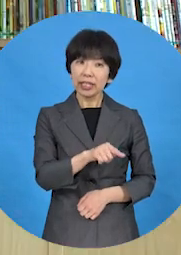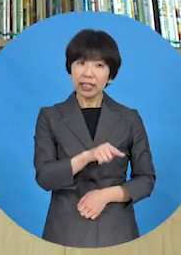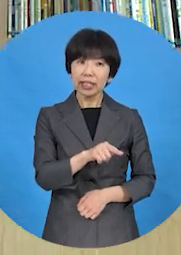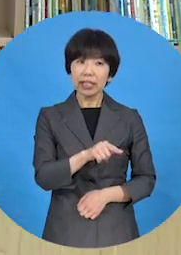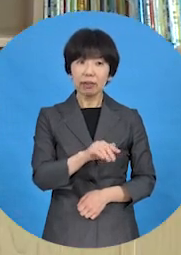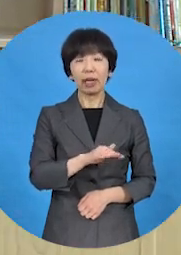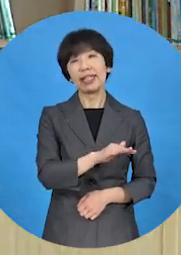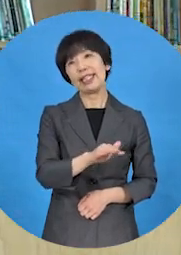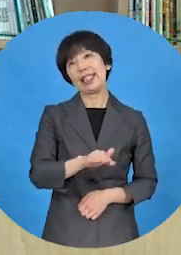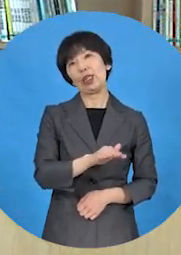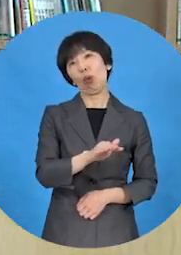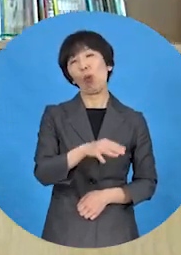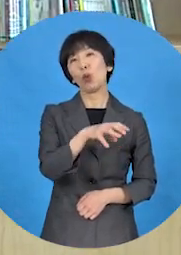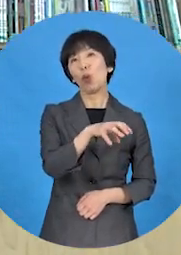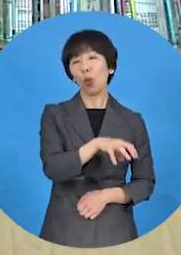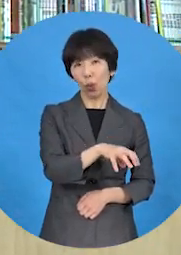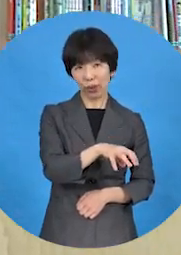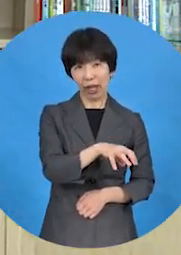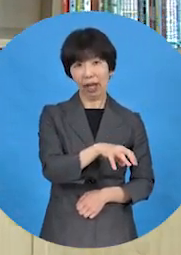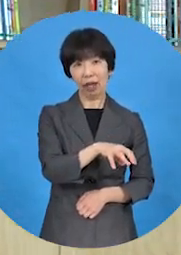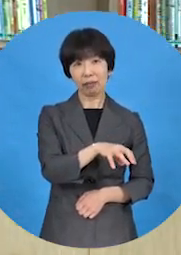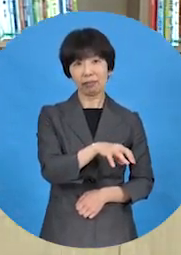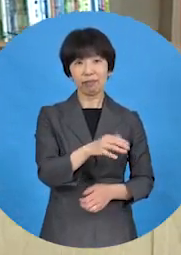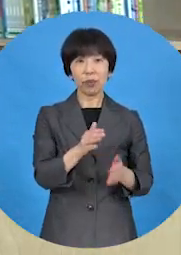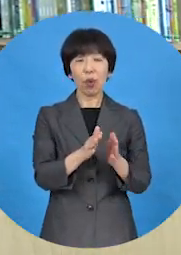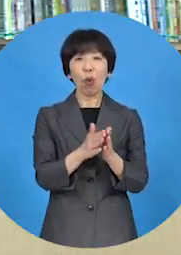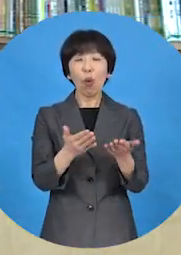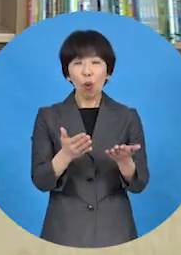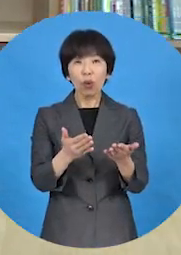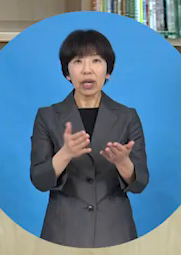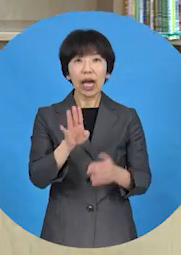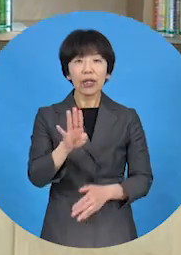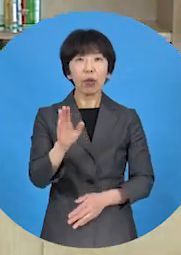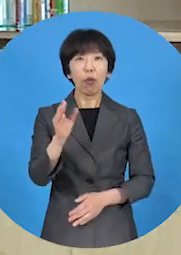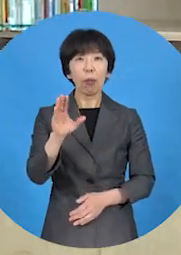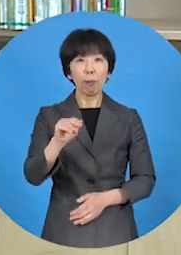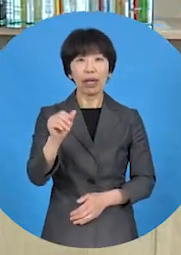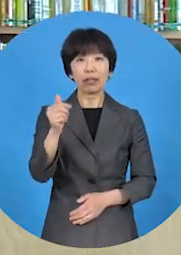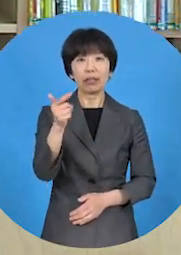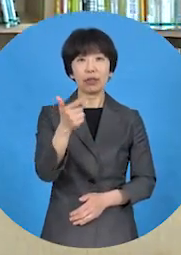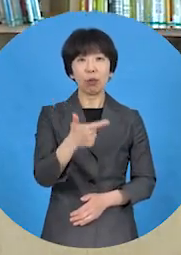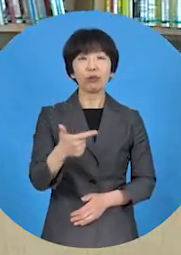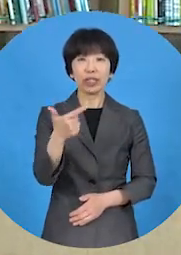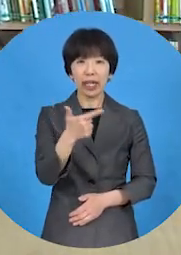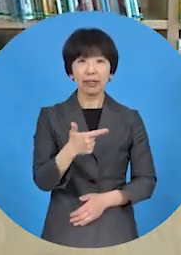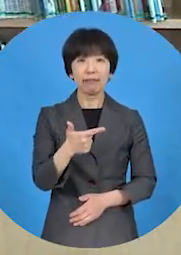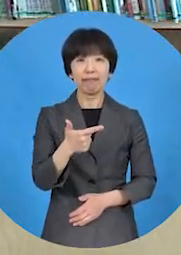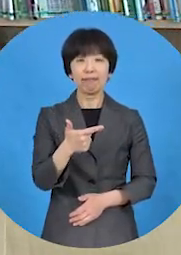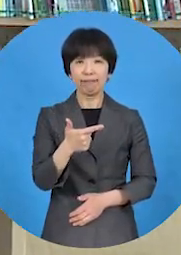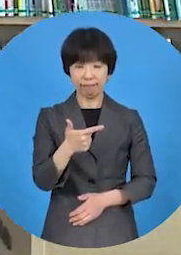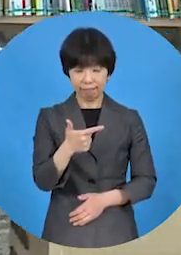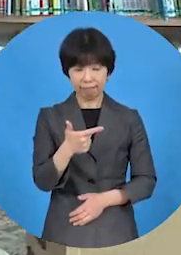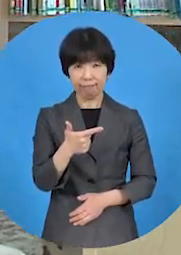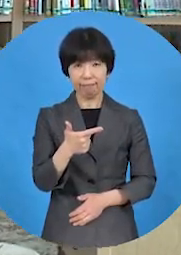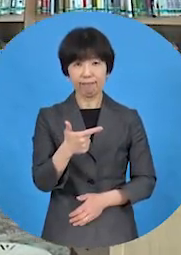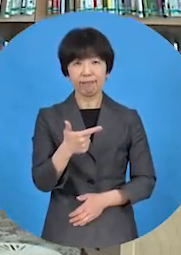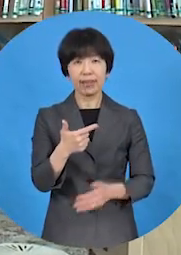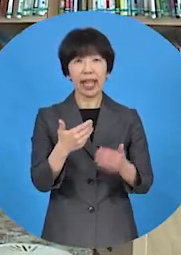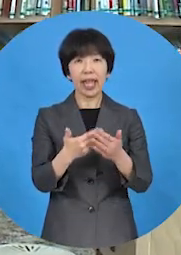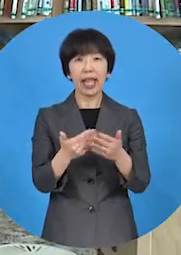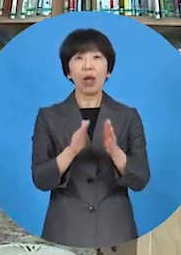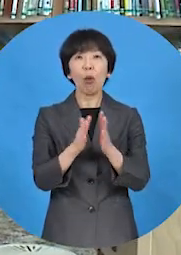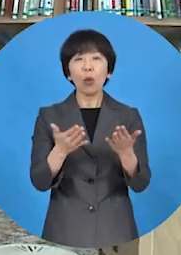ある児童コーナーは4万6000冊の児童書が揃い、絵本の町板橋を体感できる場となっています